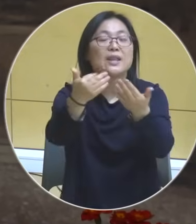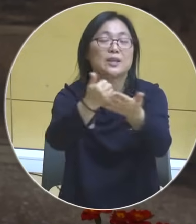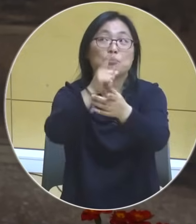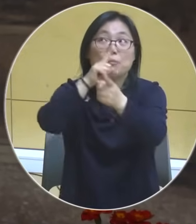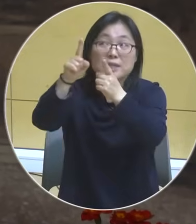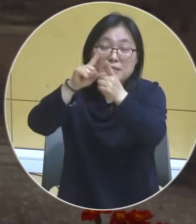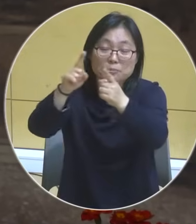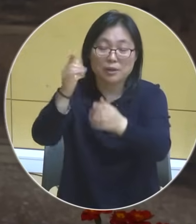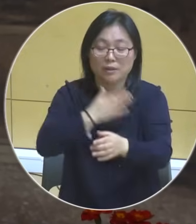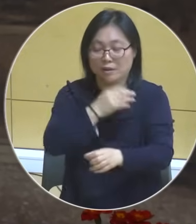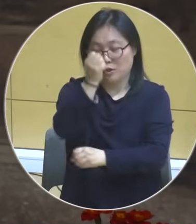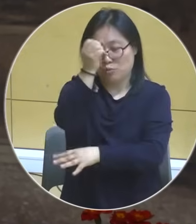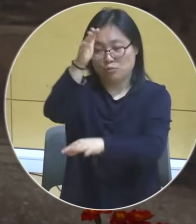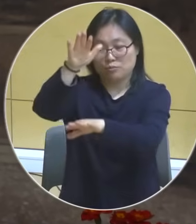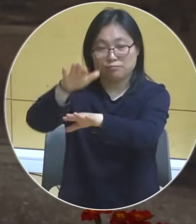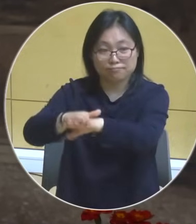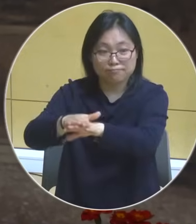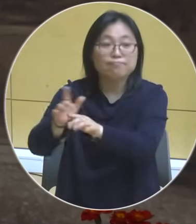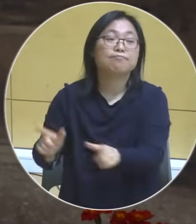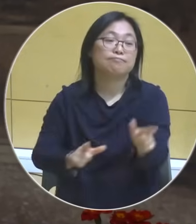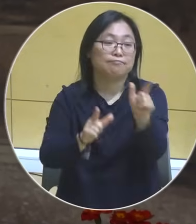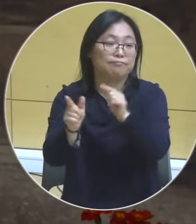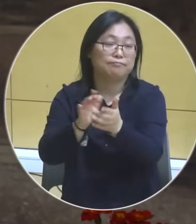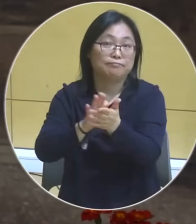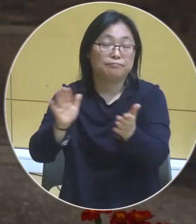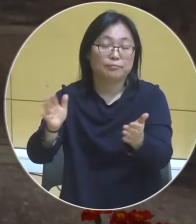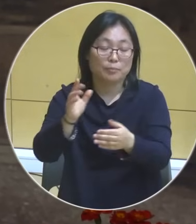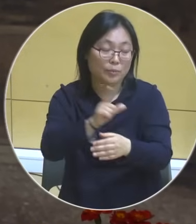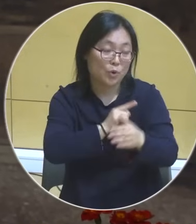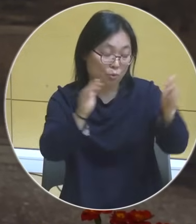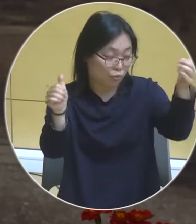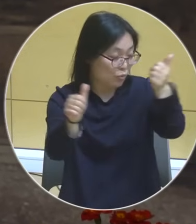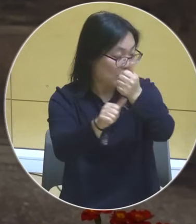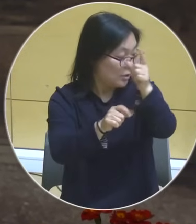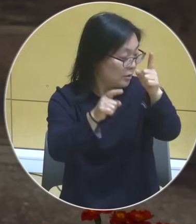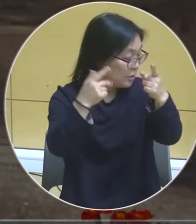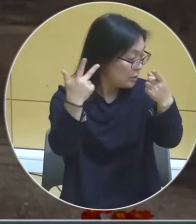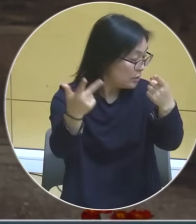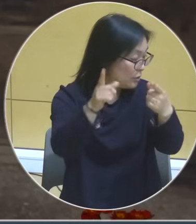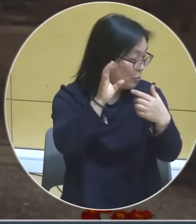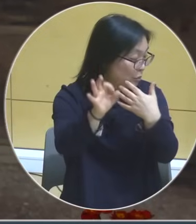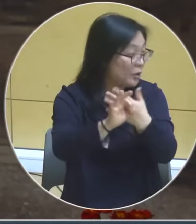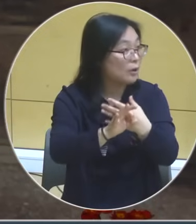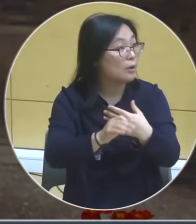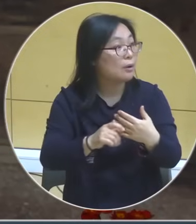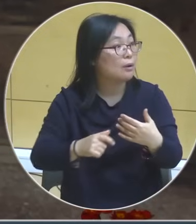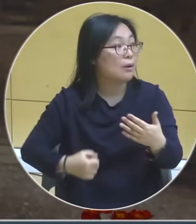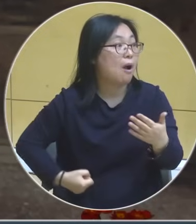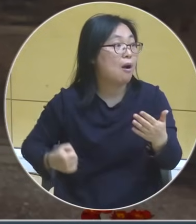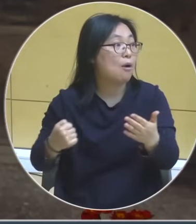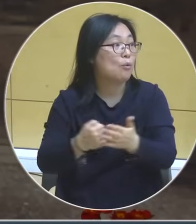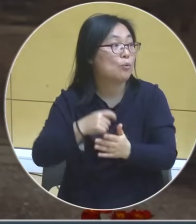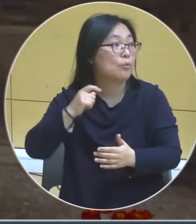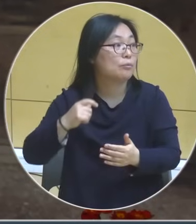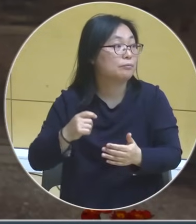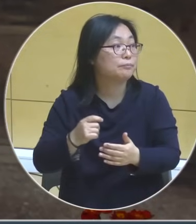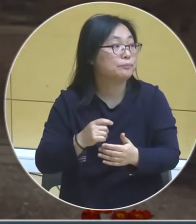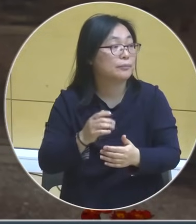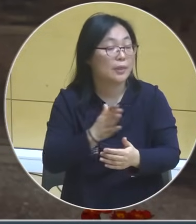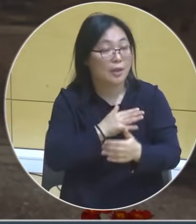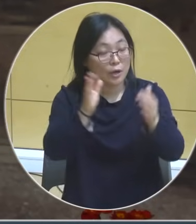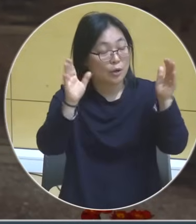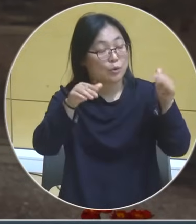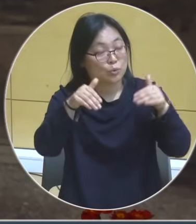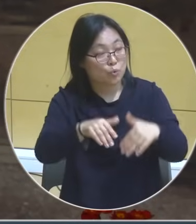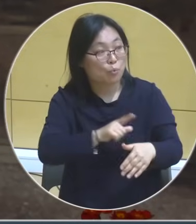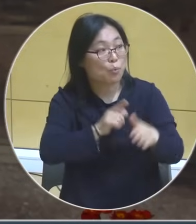자기의 인생의 기초를 두었습니다. 여호수아 1장 7절을 보니까 오직 강하고 극히 담대하여 나의 종 모세가